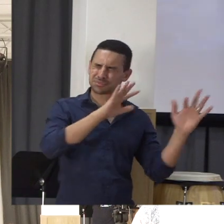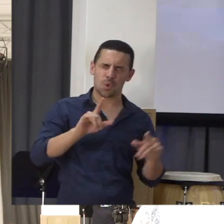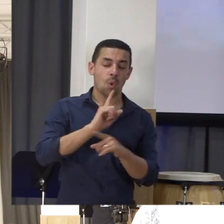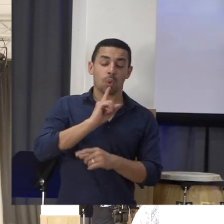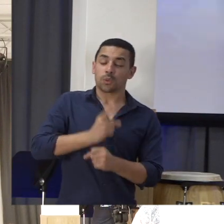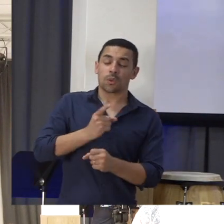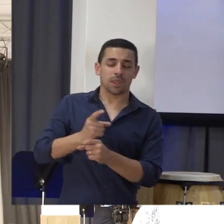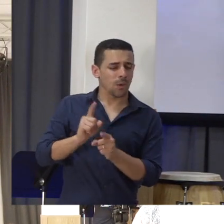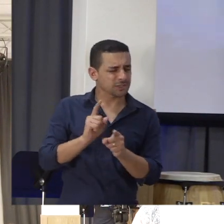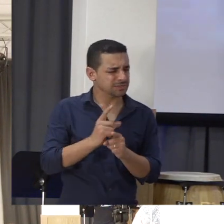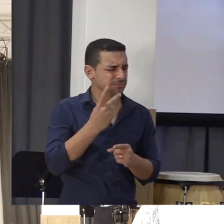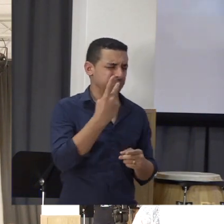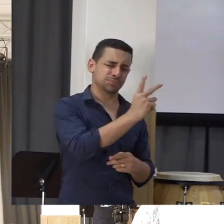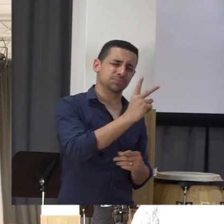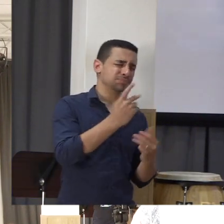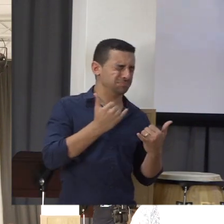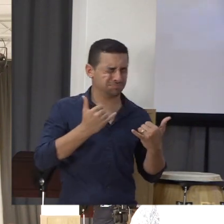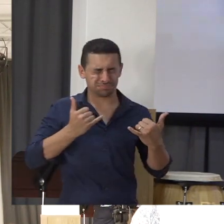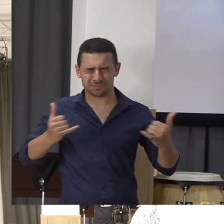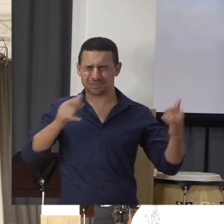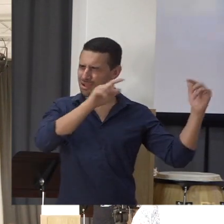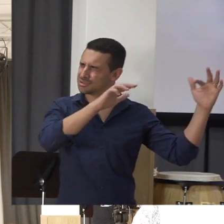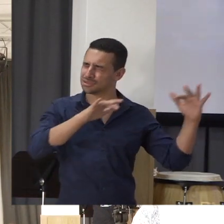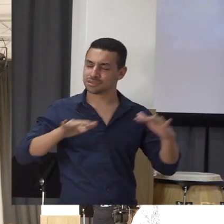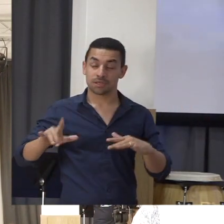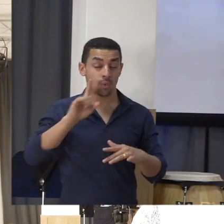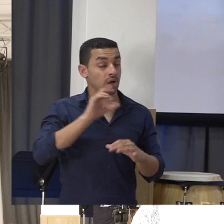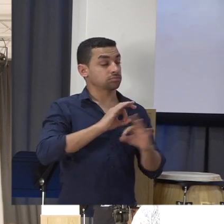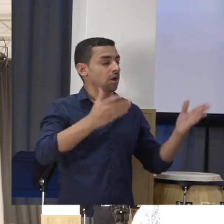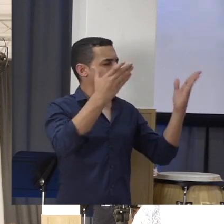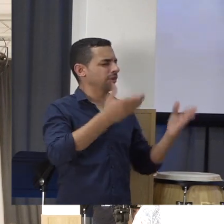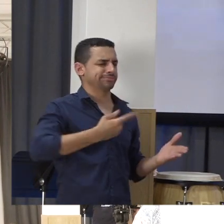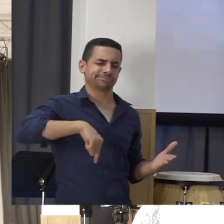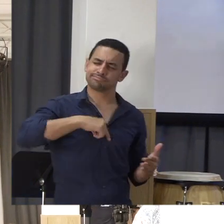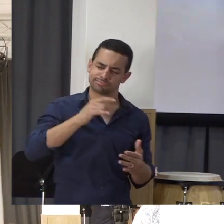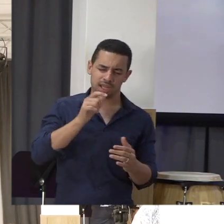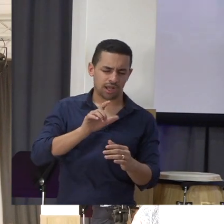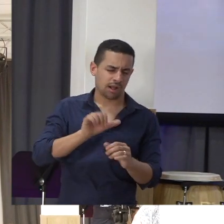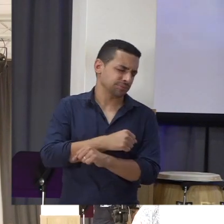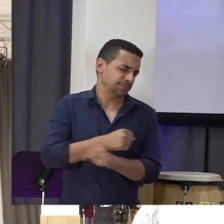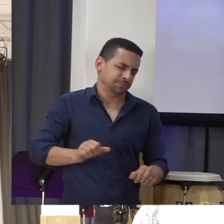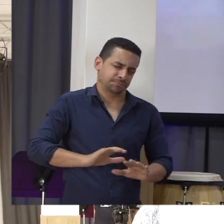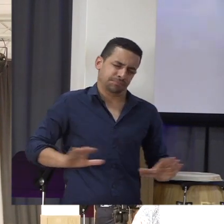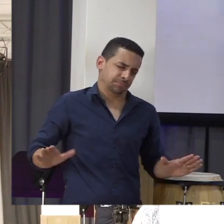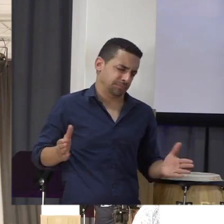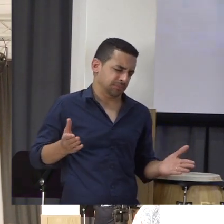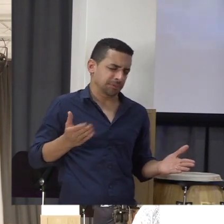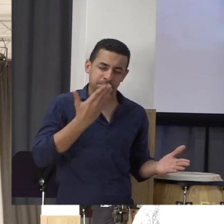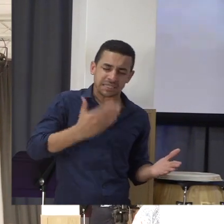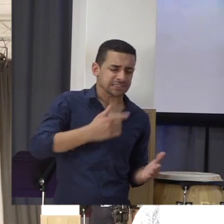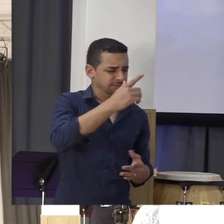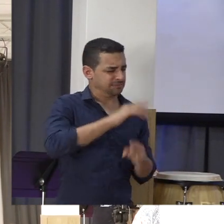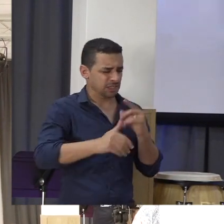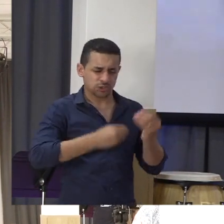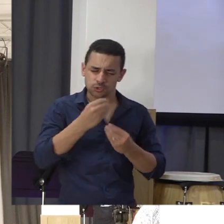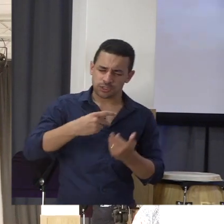autorité, de ta puissance. Car sans toi, Seigneur, nous ne pouvons rien. Merci pour ce que tu fais dans leur cœur